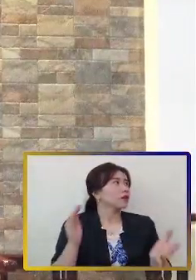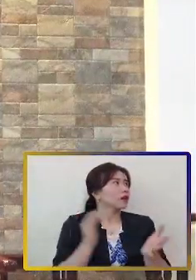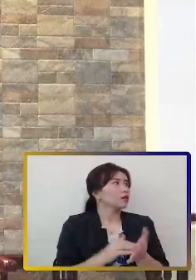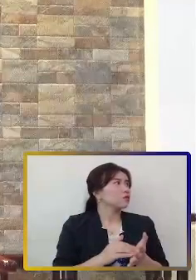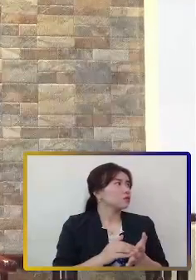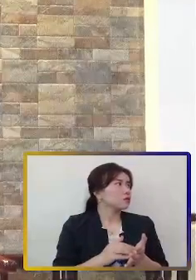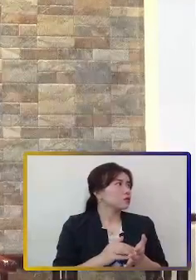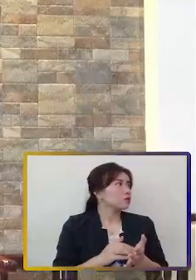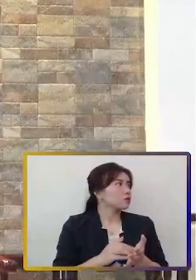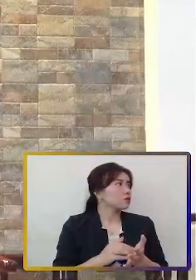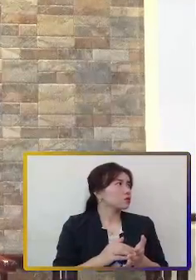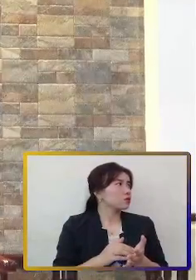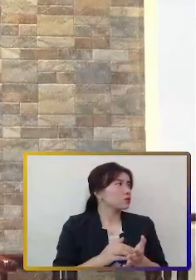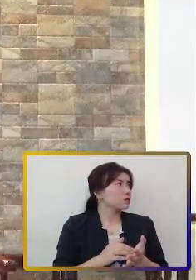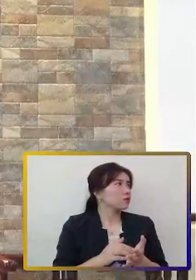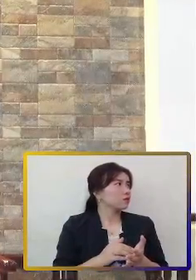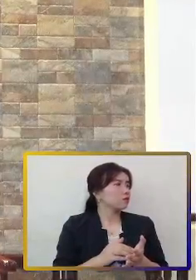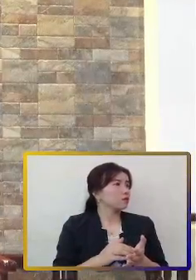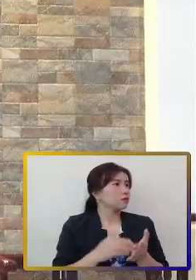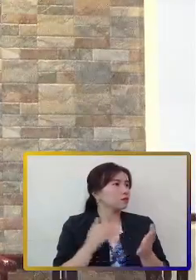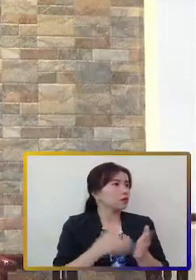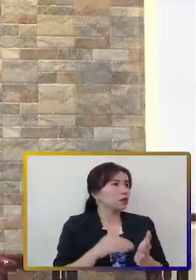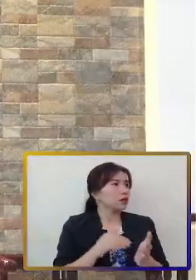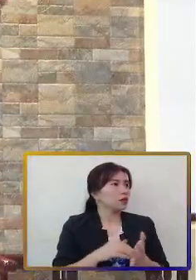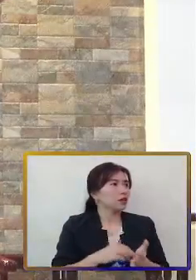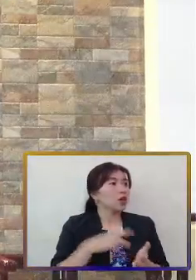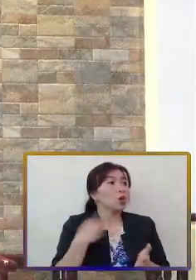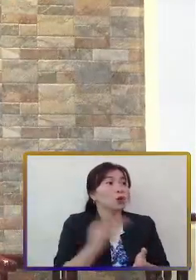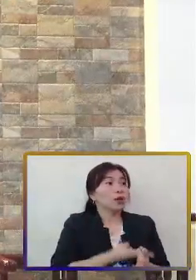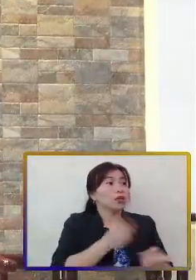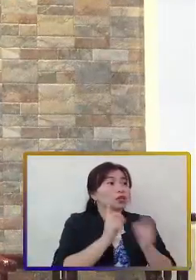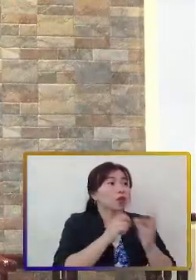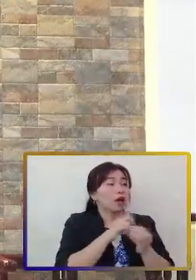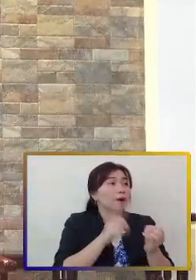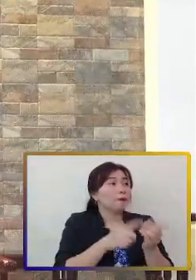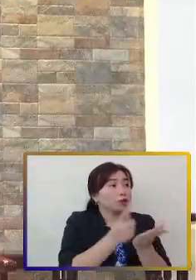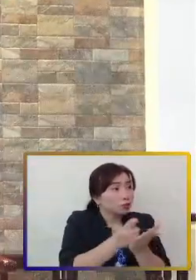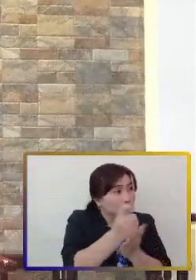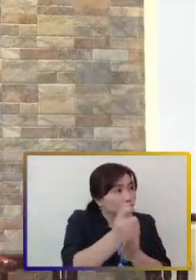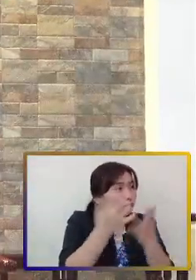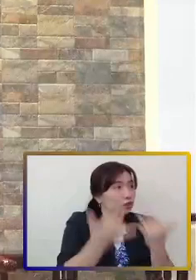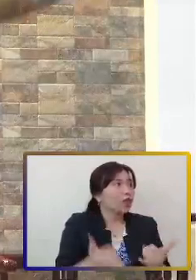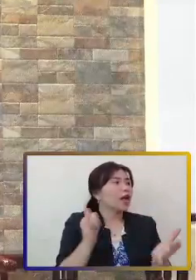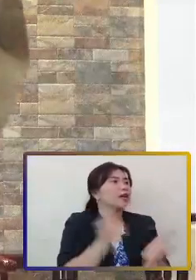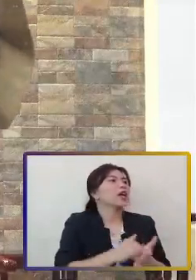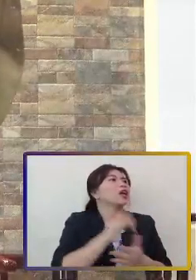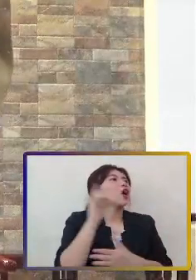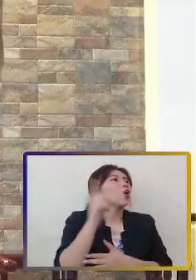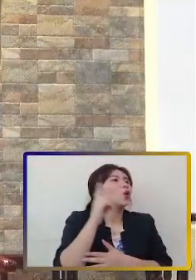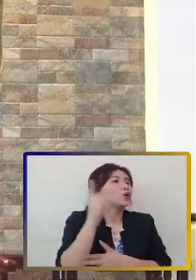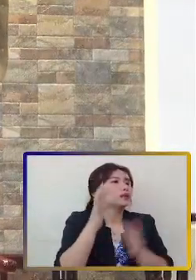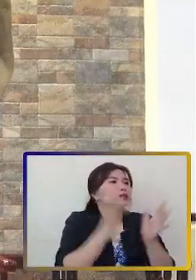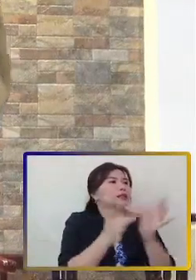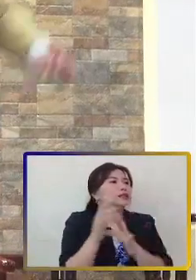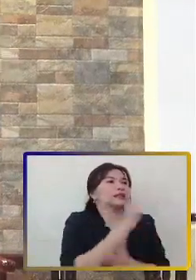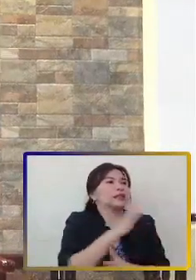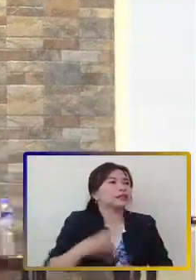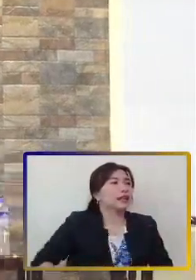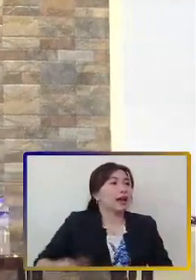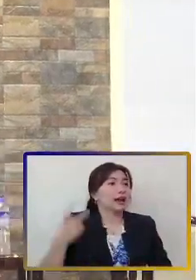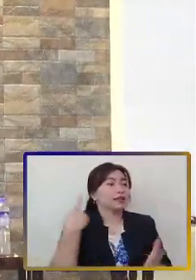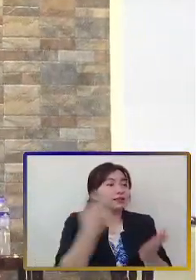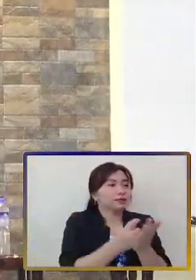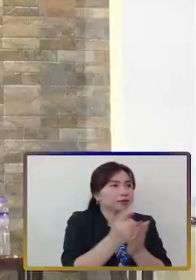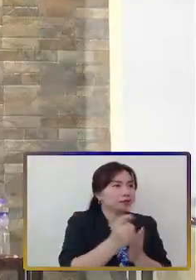capital te I'm talking about the truth himself And that's No other than the Lord Jesus Christ